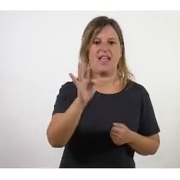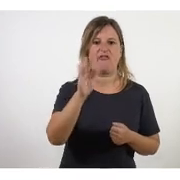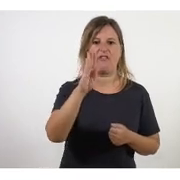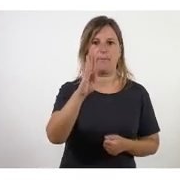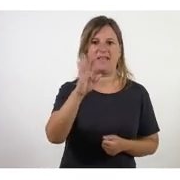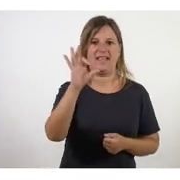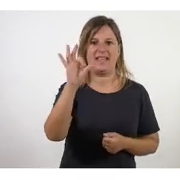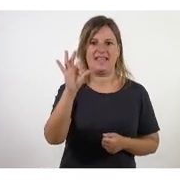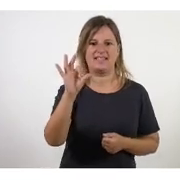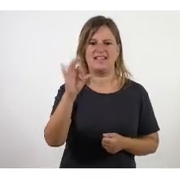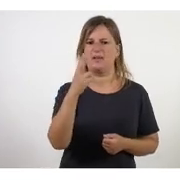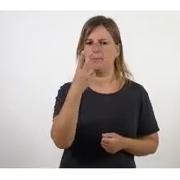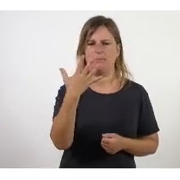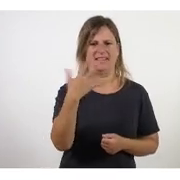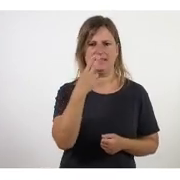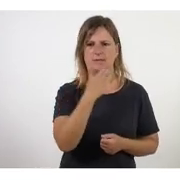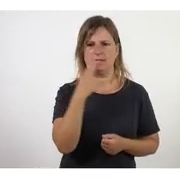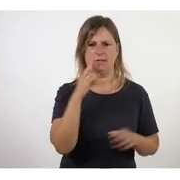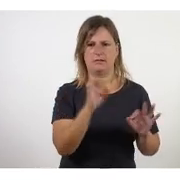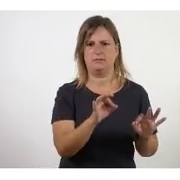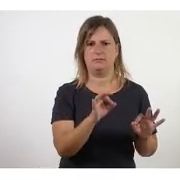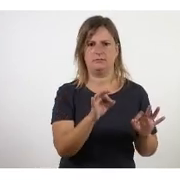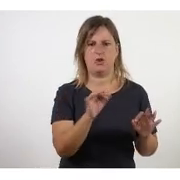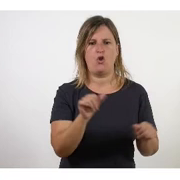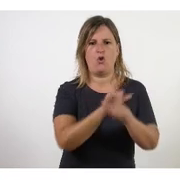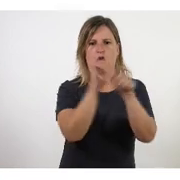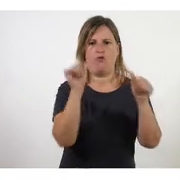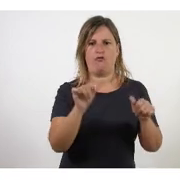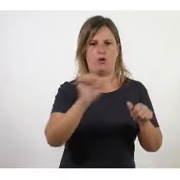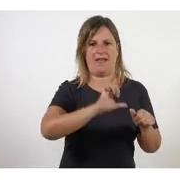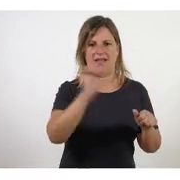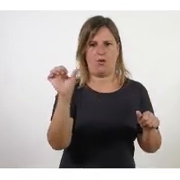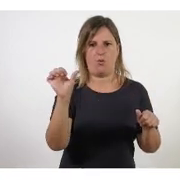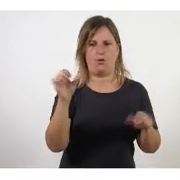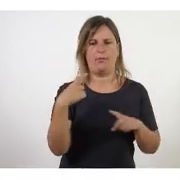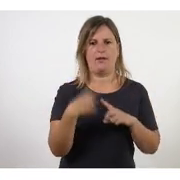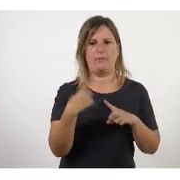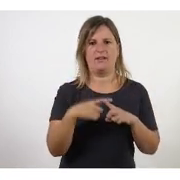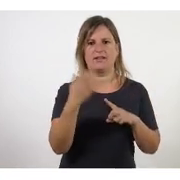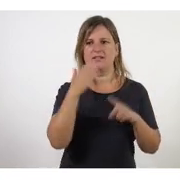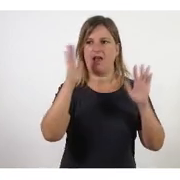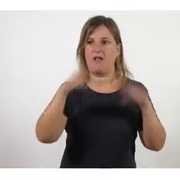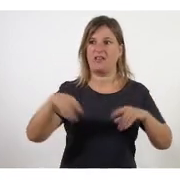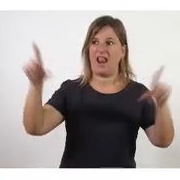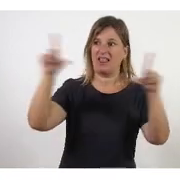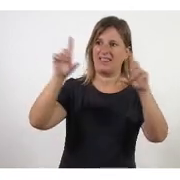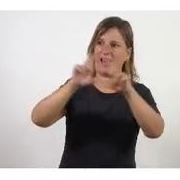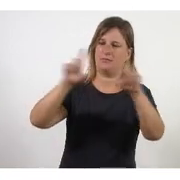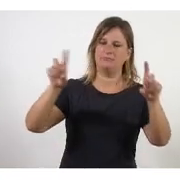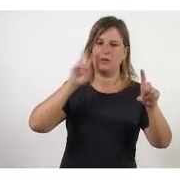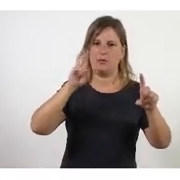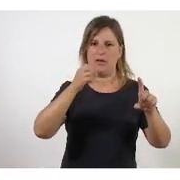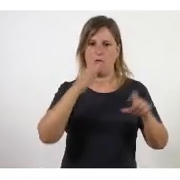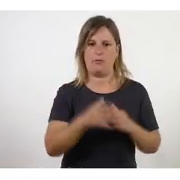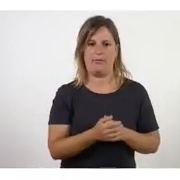deixeu a 25, que és el format europeu. Ho dic perquè si aquest vídeo acaba sortint per la tele, es veurà bé.